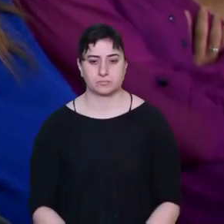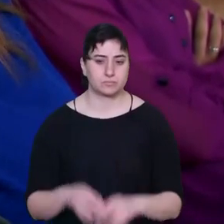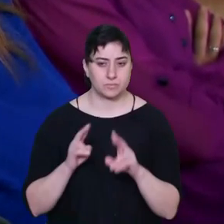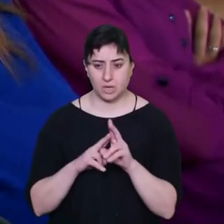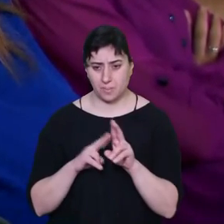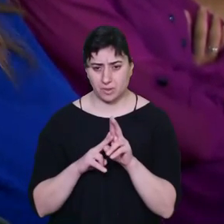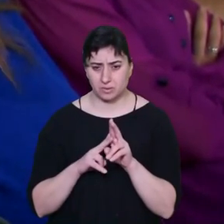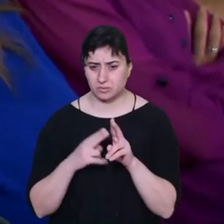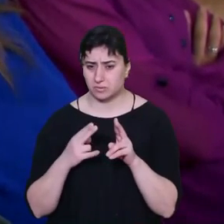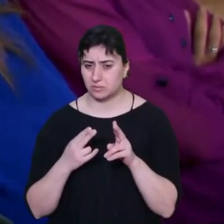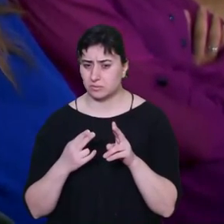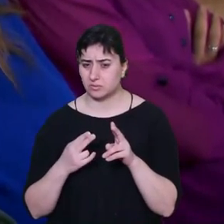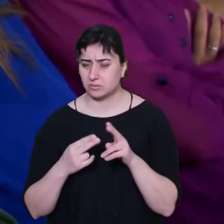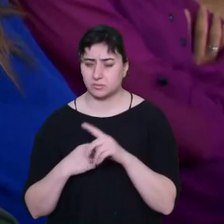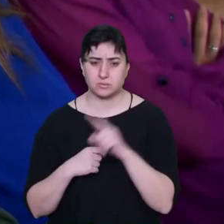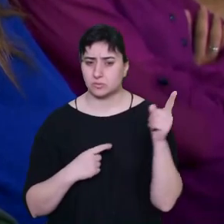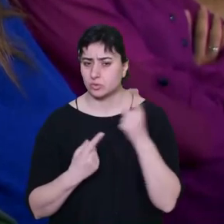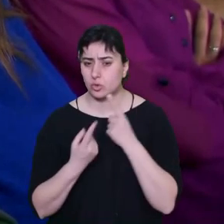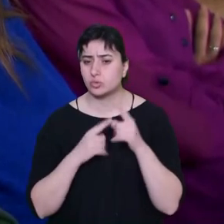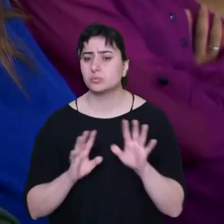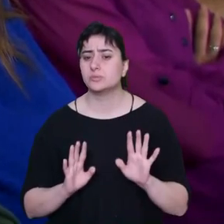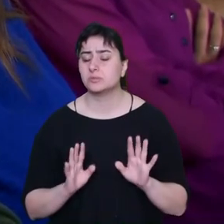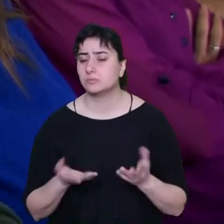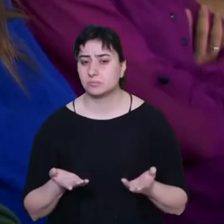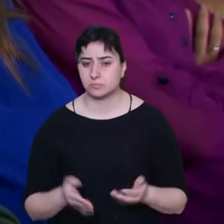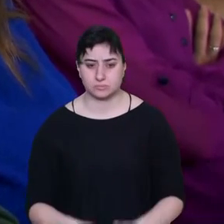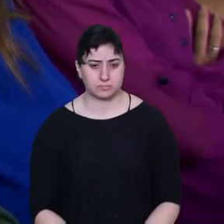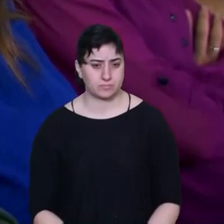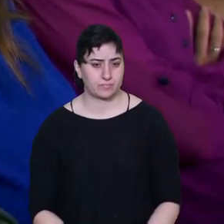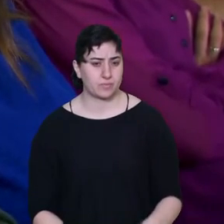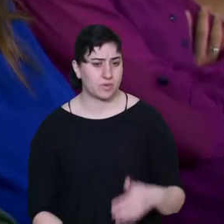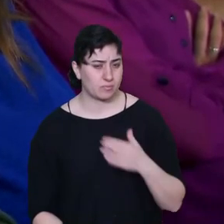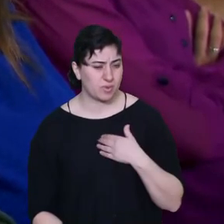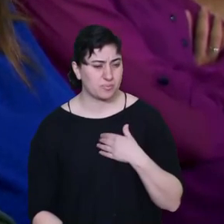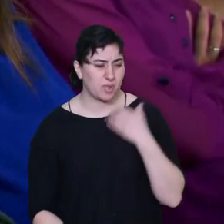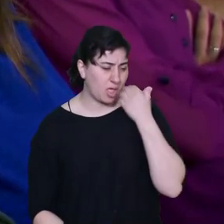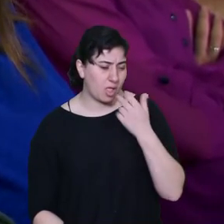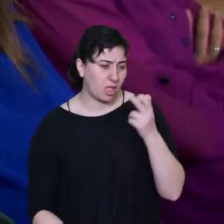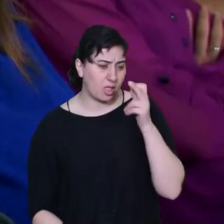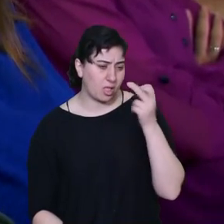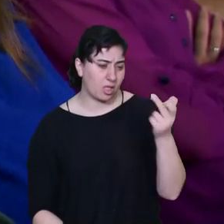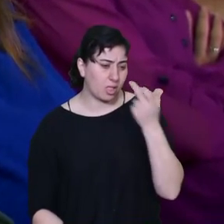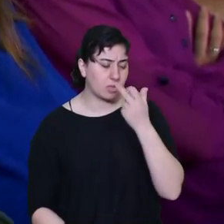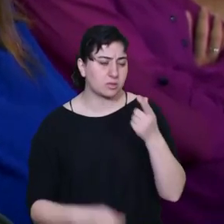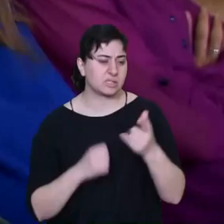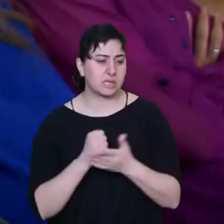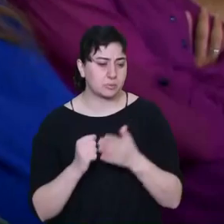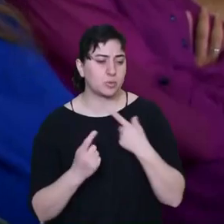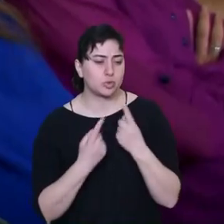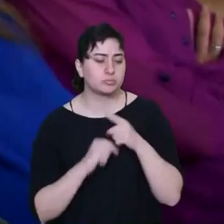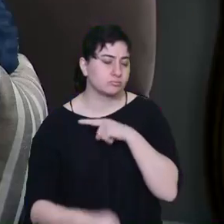Kemal'i, Sarp'la konuşmayacak mısın? Benim çakma Trabzonsporlarla konuşacak lafım yok